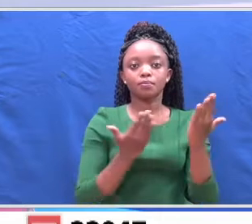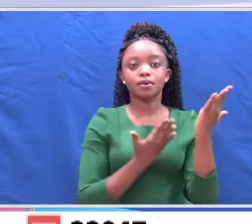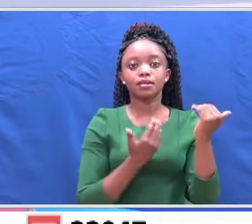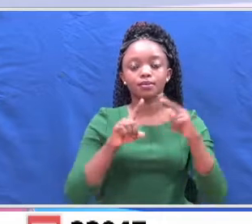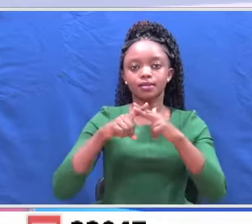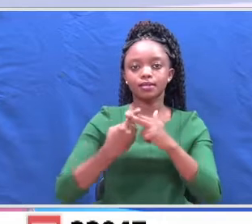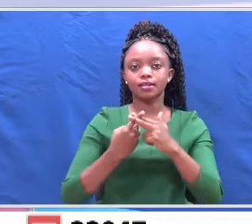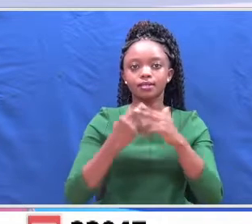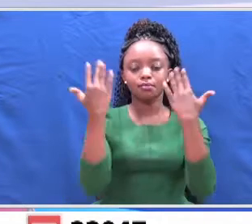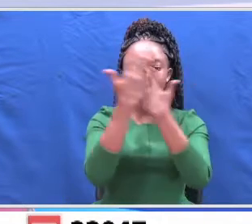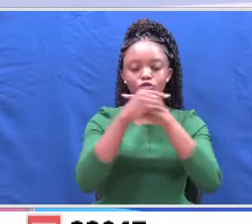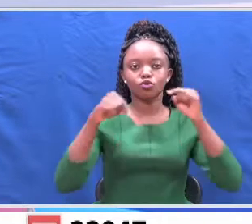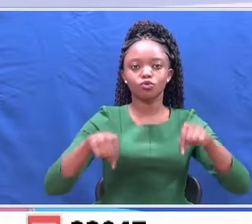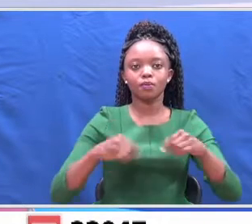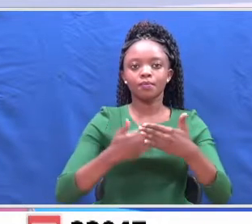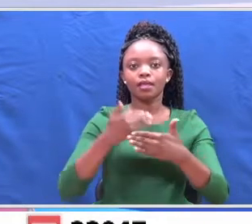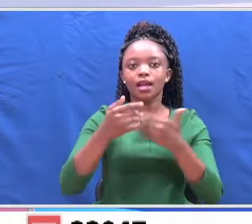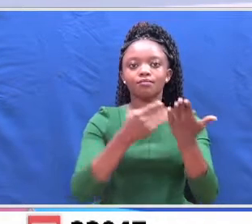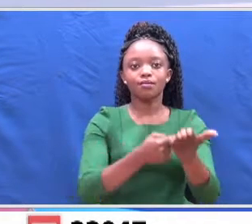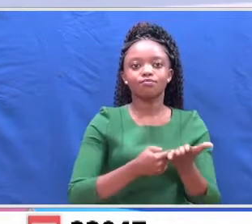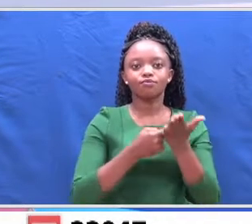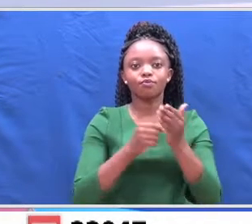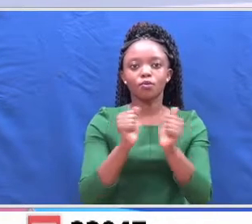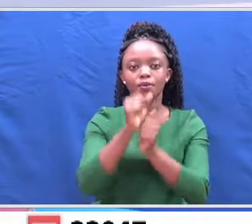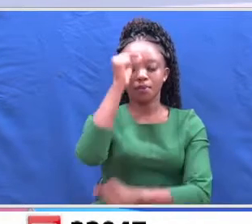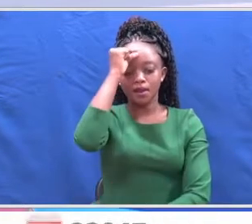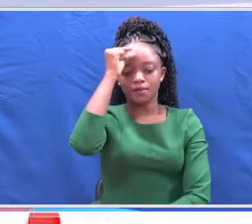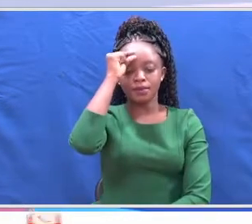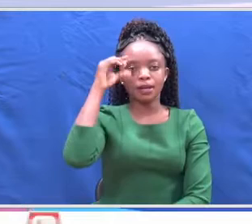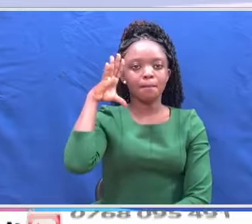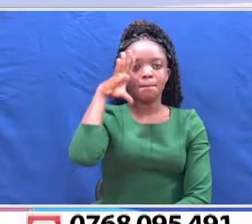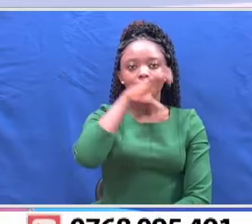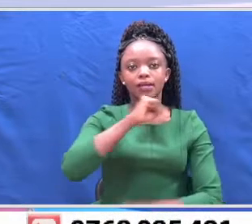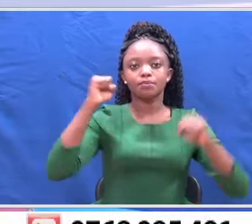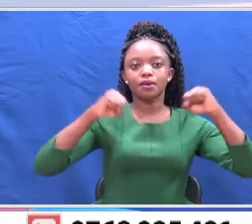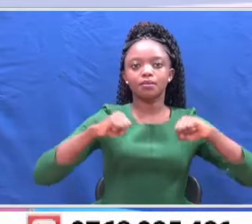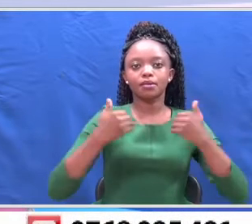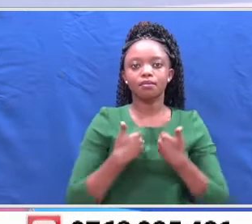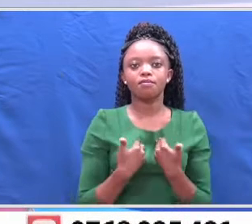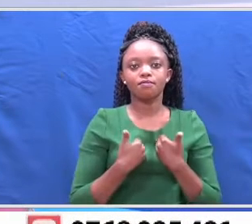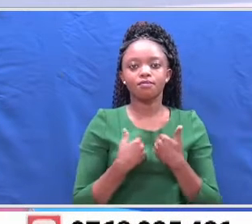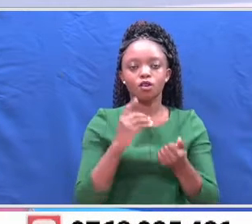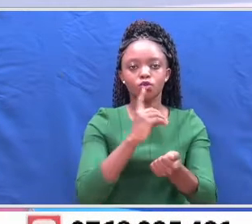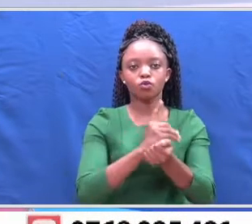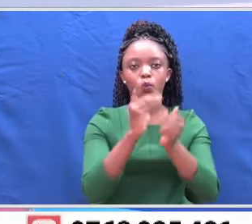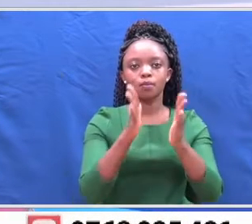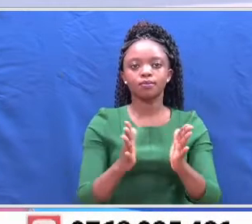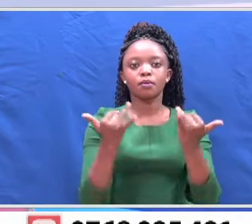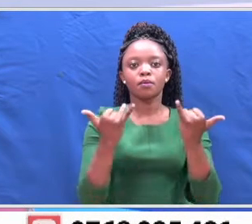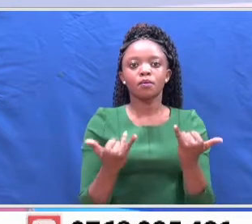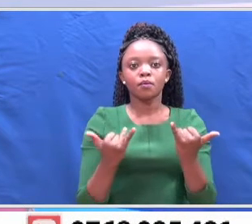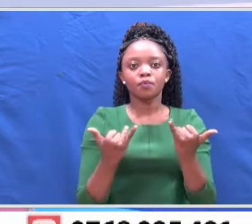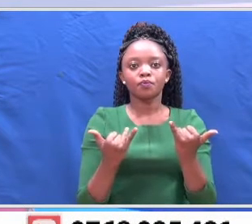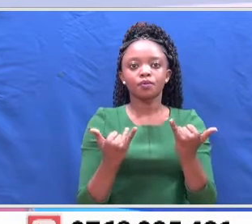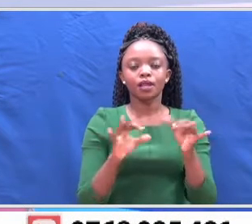Jua kuanza usiku wa leo baada ya mazungumzo kati yao na serikali kukosa kuafikia lolote. Madaktari hawa sasa